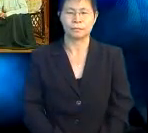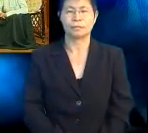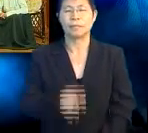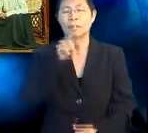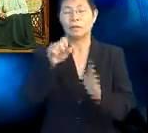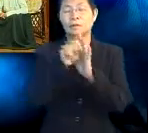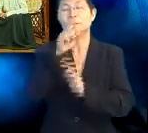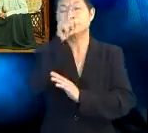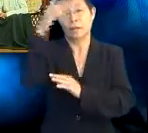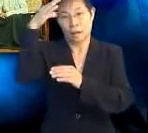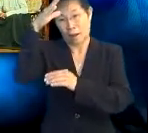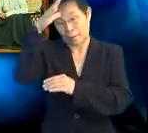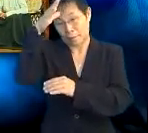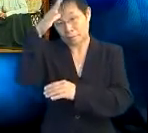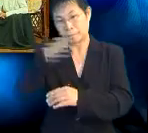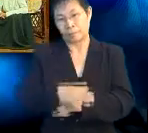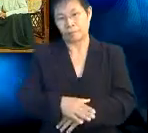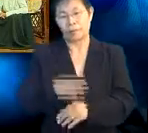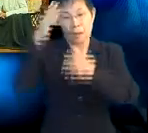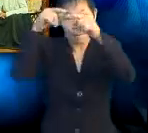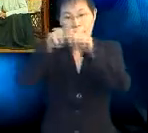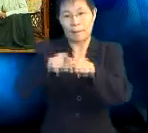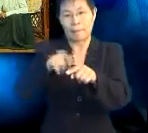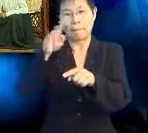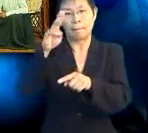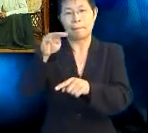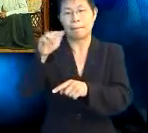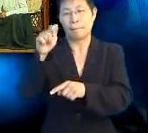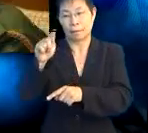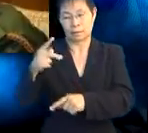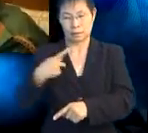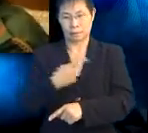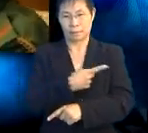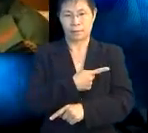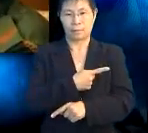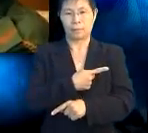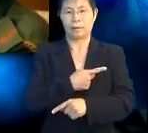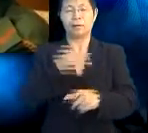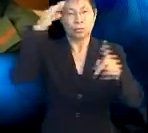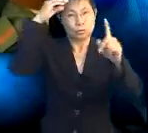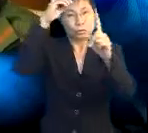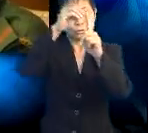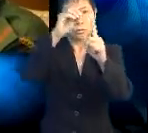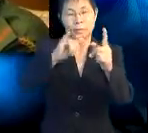Sebenarnya ayah, Abang Mat, kami mempunyai tujuan yang baik.